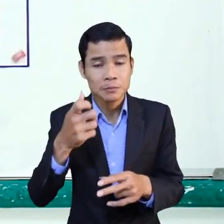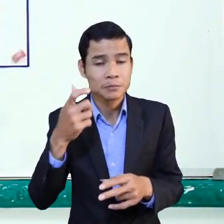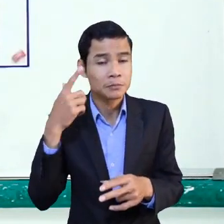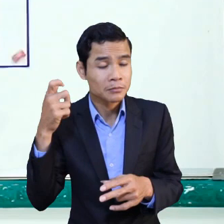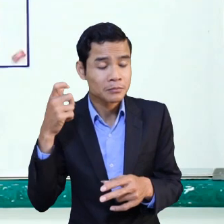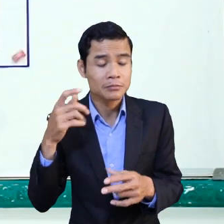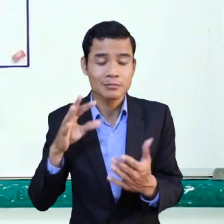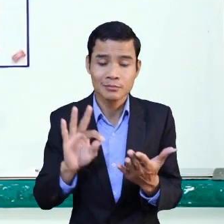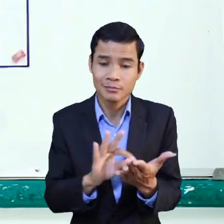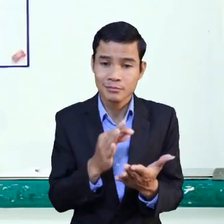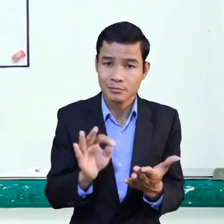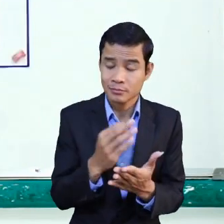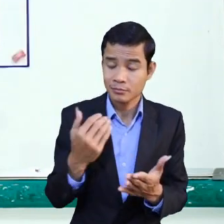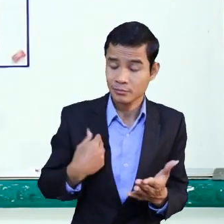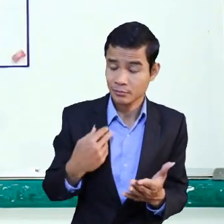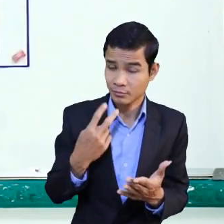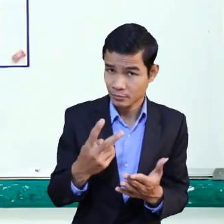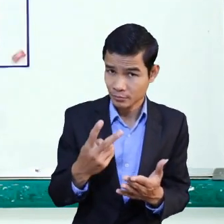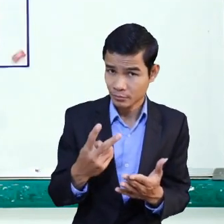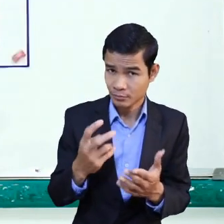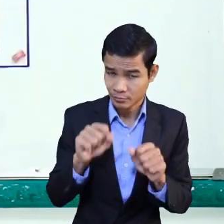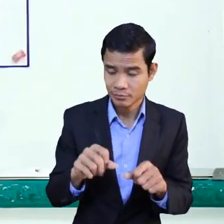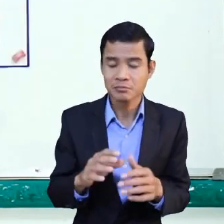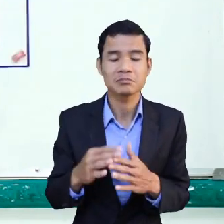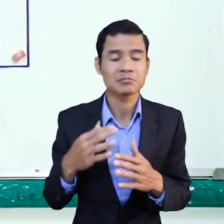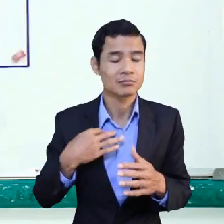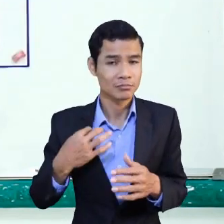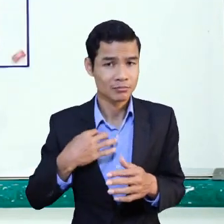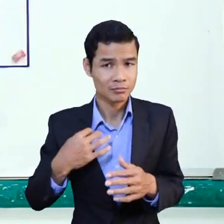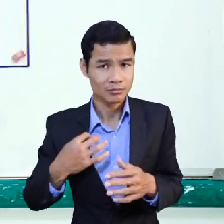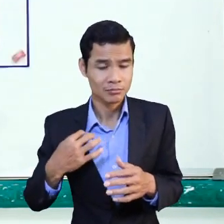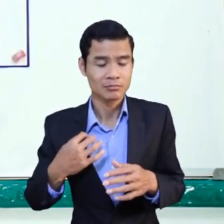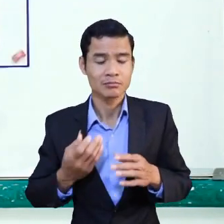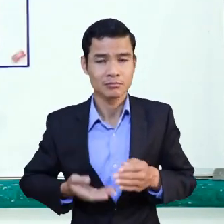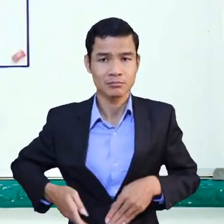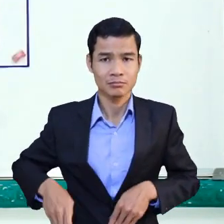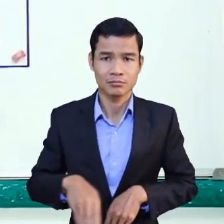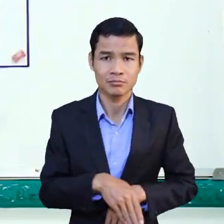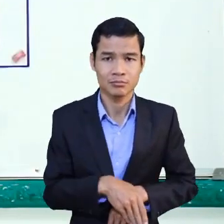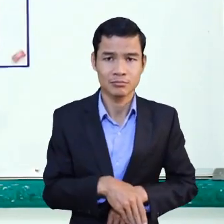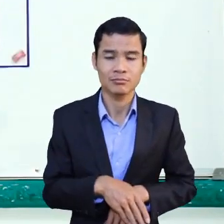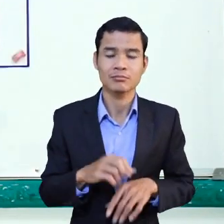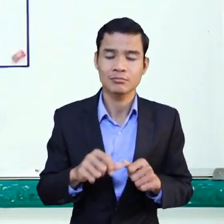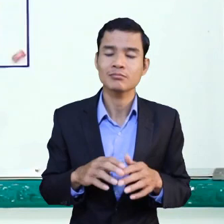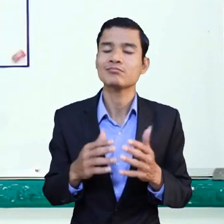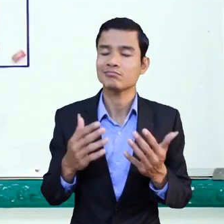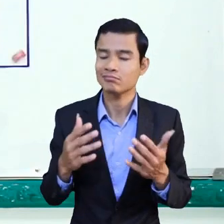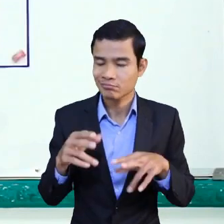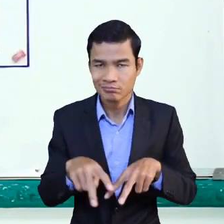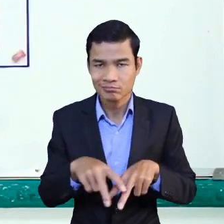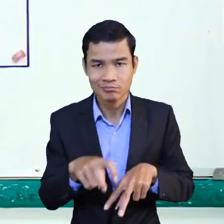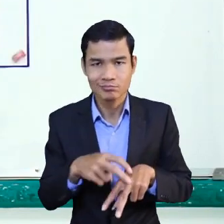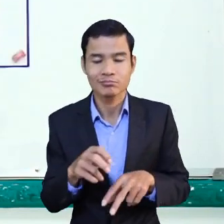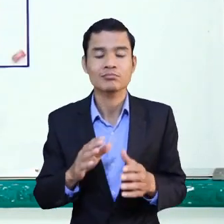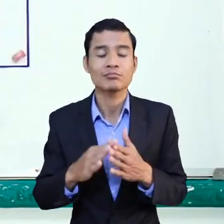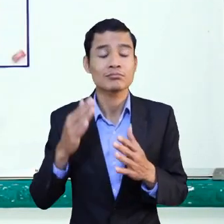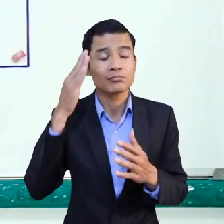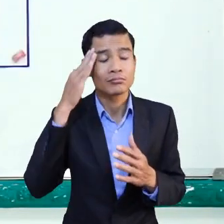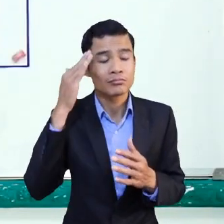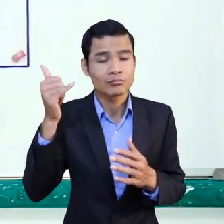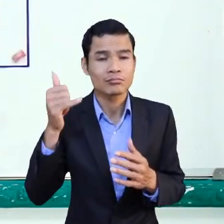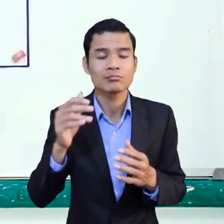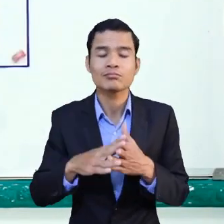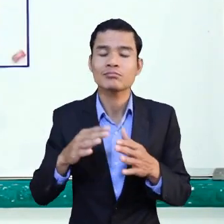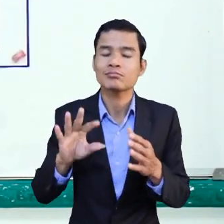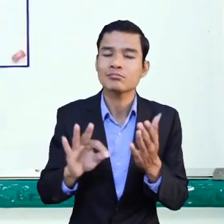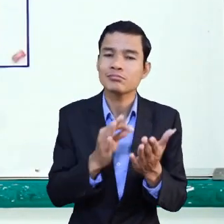ម៉ាក់ដេកអីដែរចាធ្លាប់ឃើញដេកអាវដេកសំពត់កូនណាដេកខោចាហេតុអ្វីបានជា